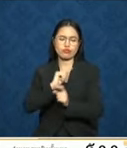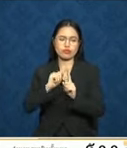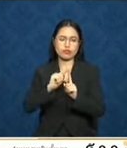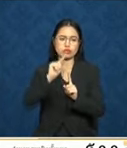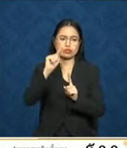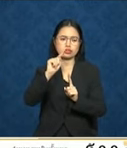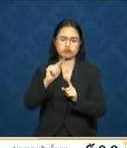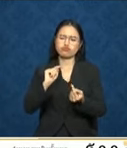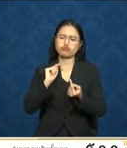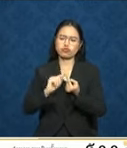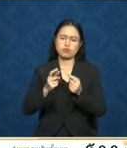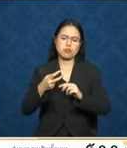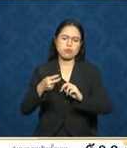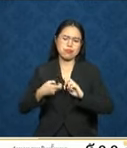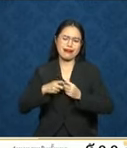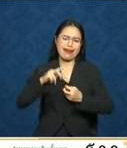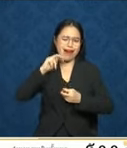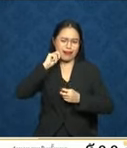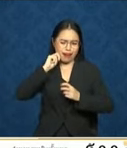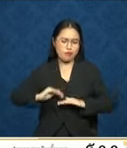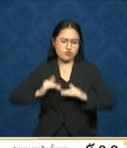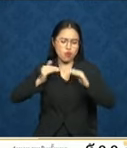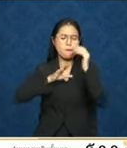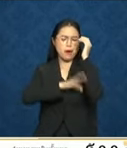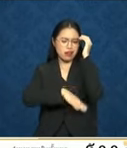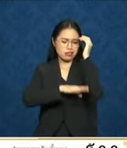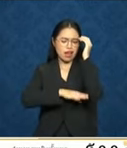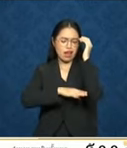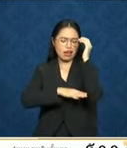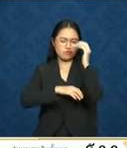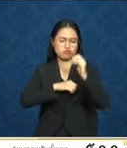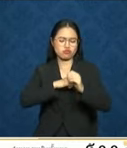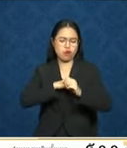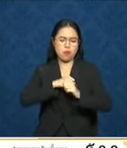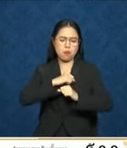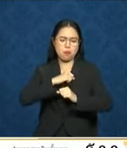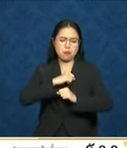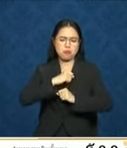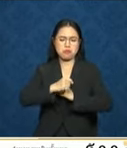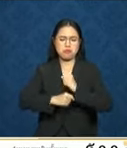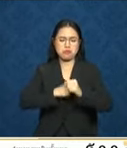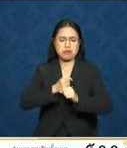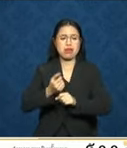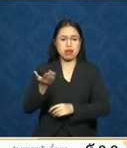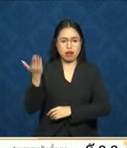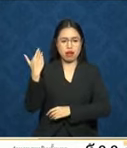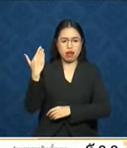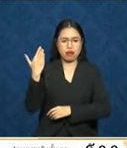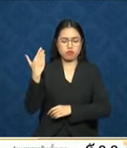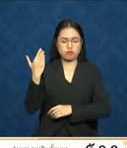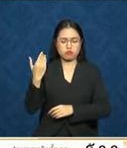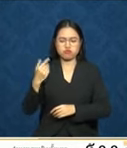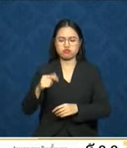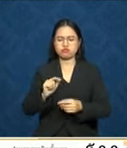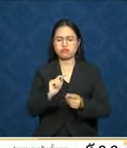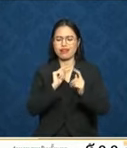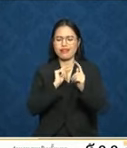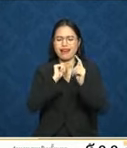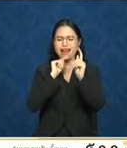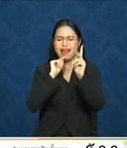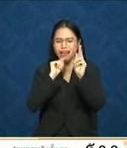ทกภัยน้ำท่วมที่เกิดขึ้นก่อนสิ้นปีที่ผ่านมานะครับปรากฏว่าในหลายพื้นที่โดยเฉพาะในเขตตำบลโคกสต